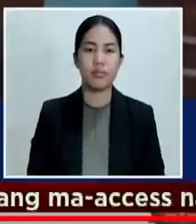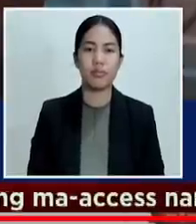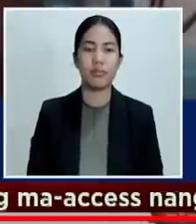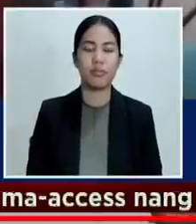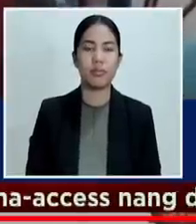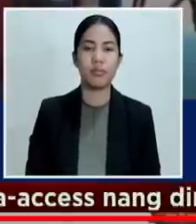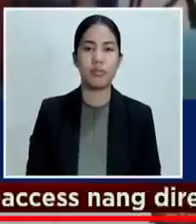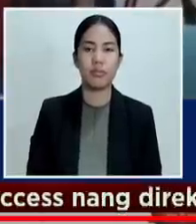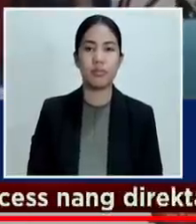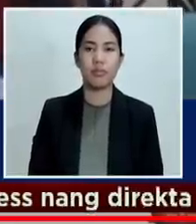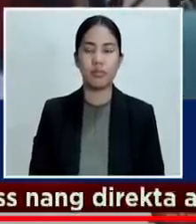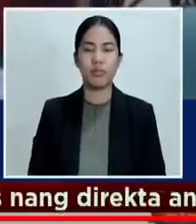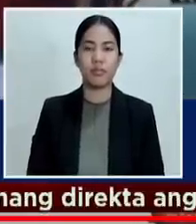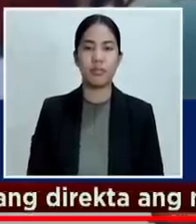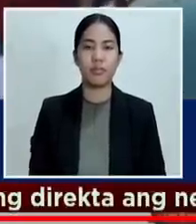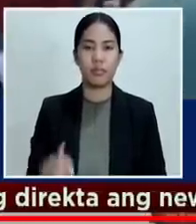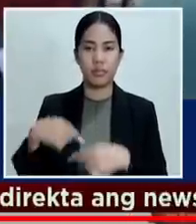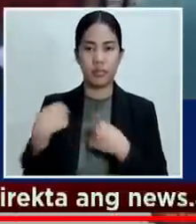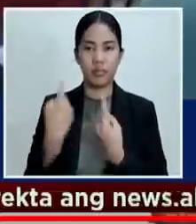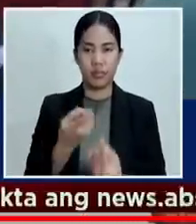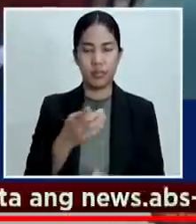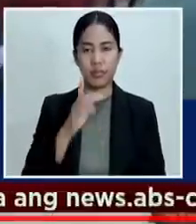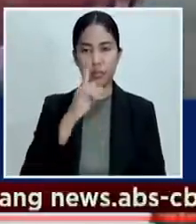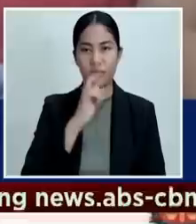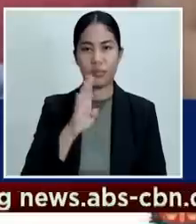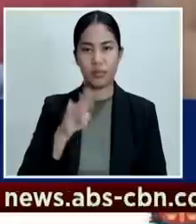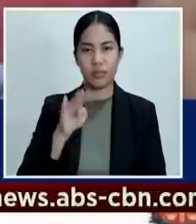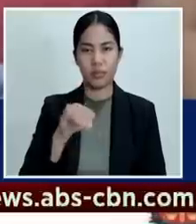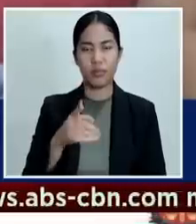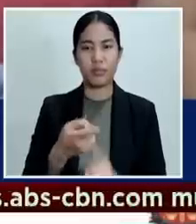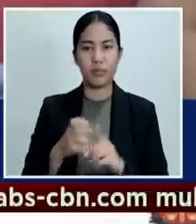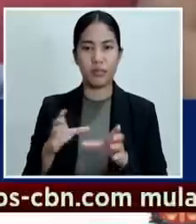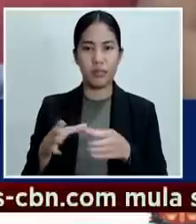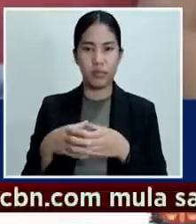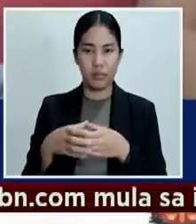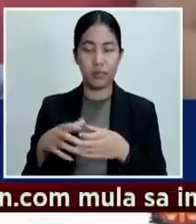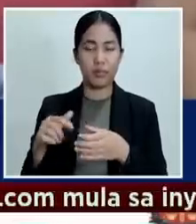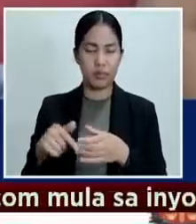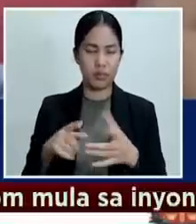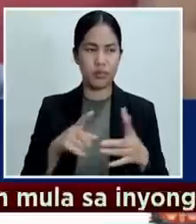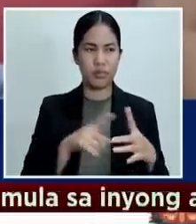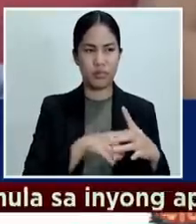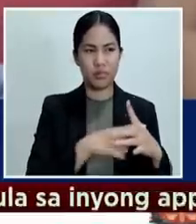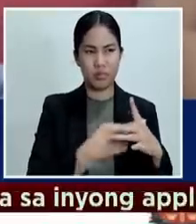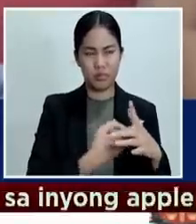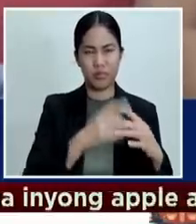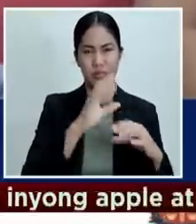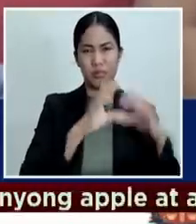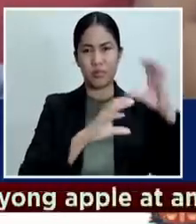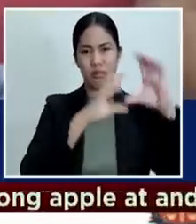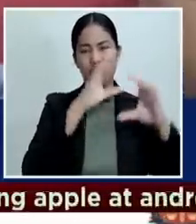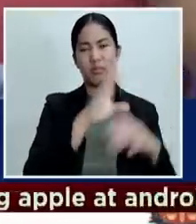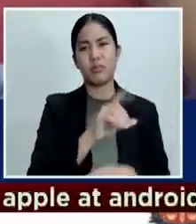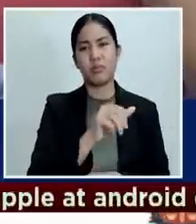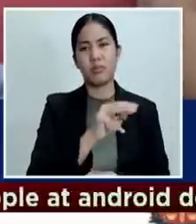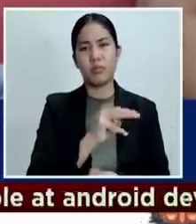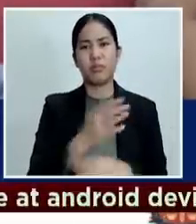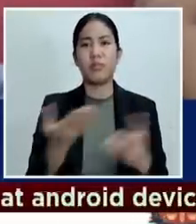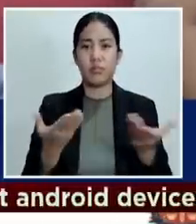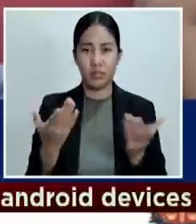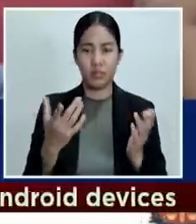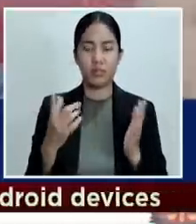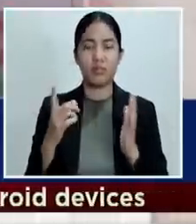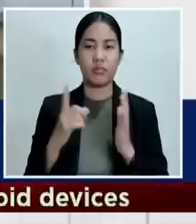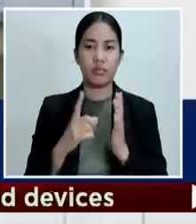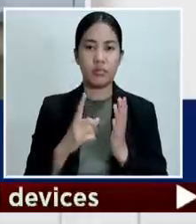18 taong gulang pa lang si Reynaldo mula sa tribong Abiling nang simula ng konstruksyon ng Balog-Balog Dam sa lugar nila sa Tarlac. 57 years